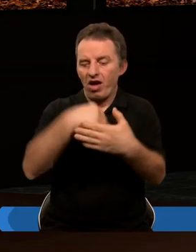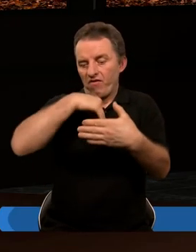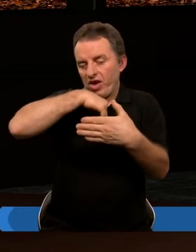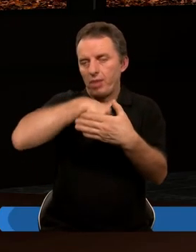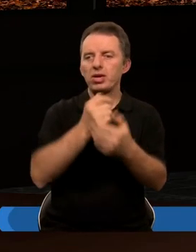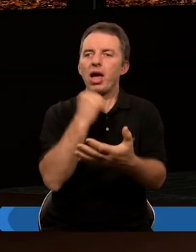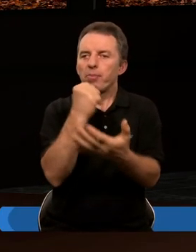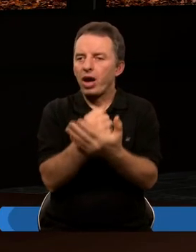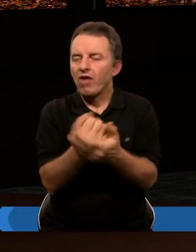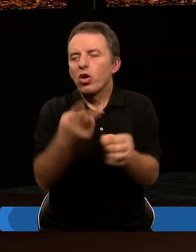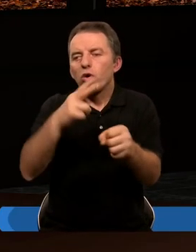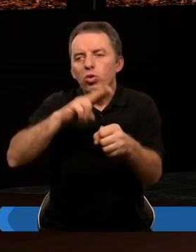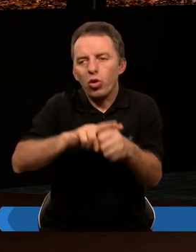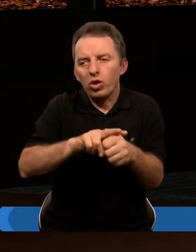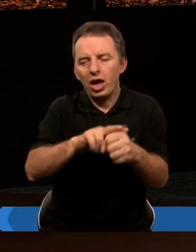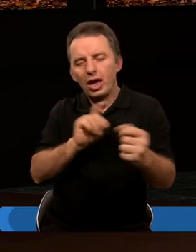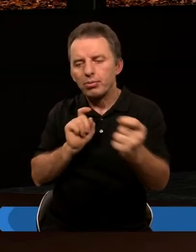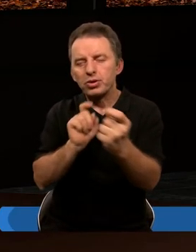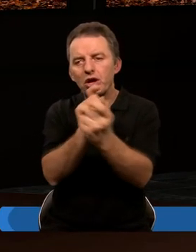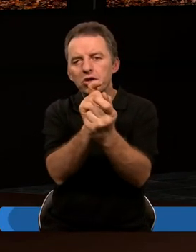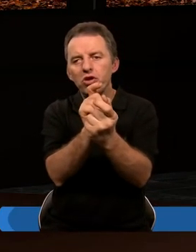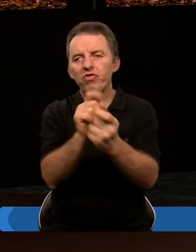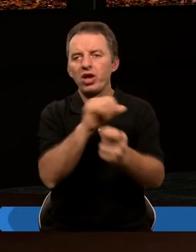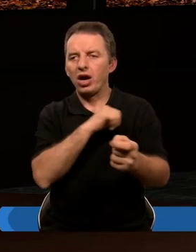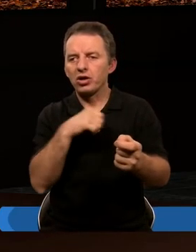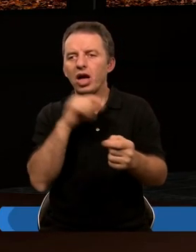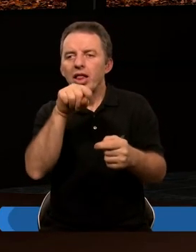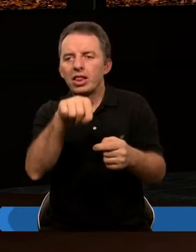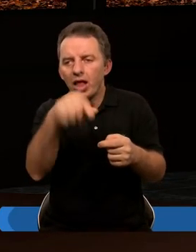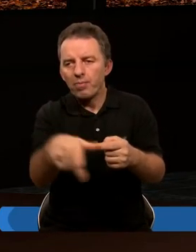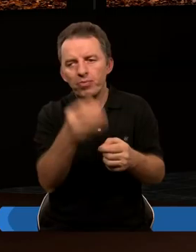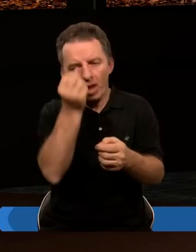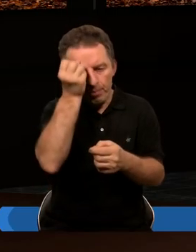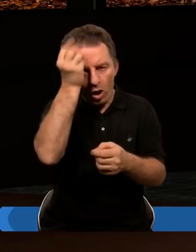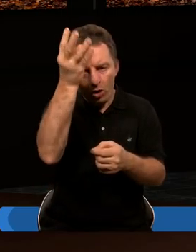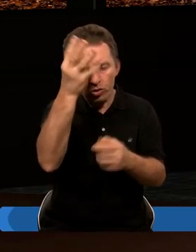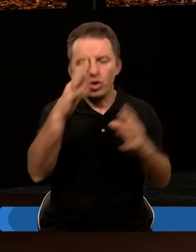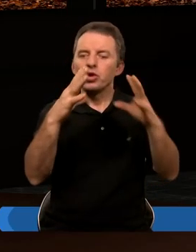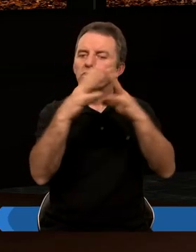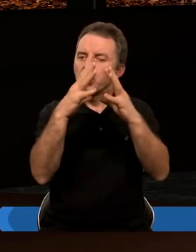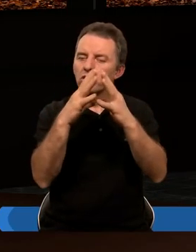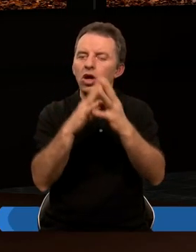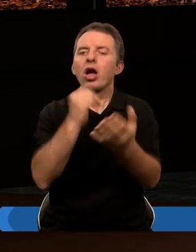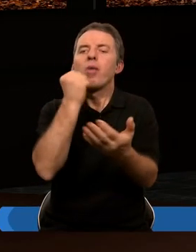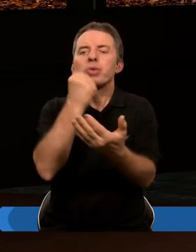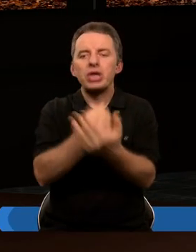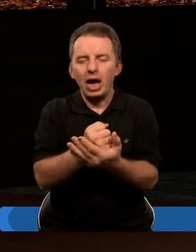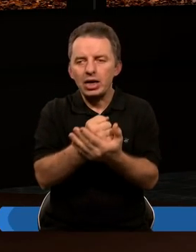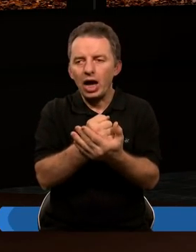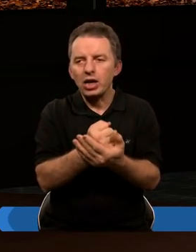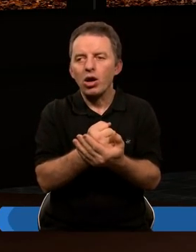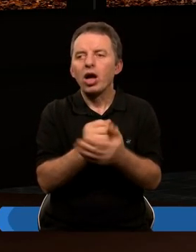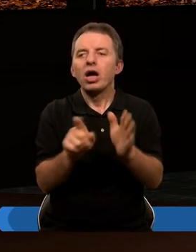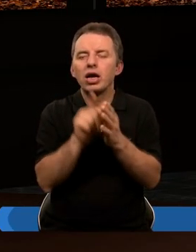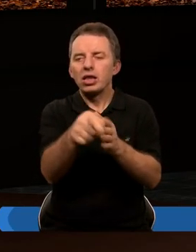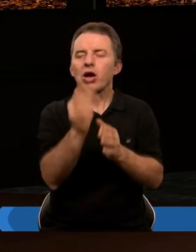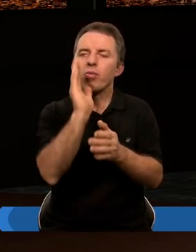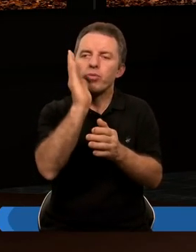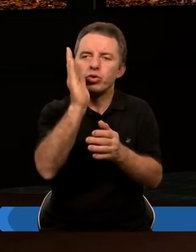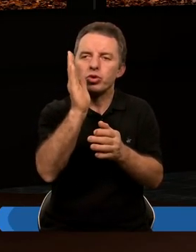prawo, które sprzeciwia się tym mądrym dziesięciu przykazaniom. I dlatego